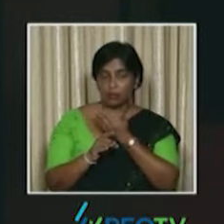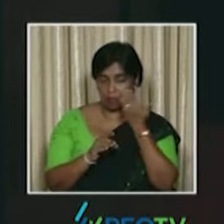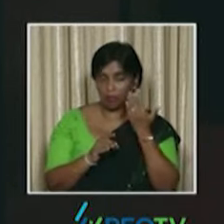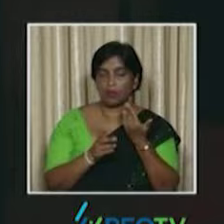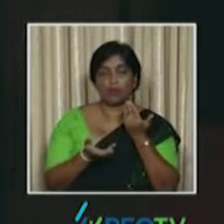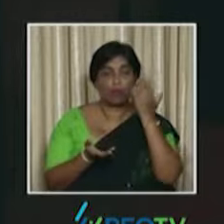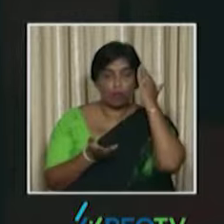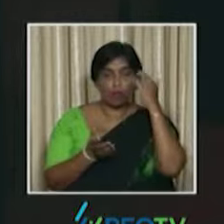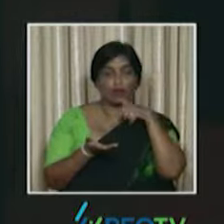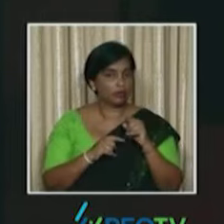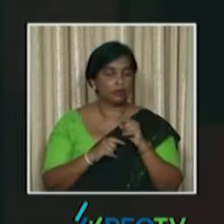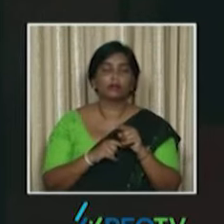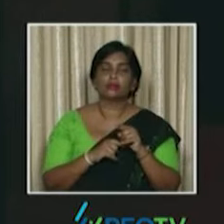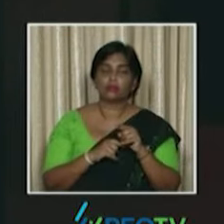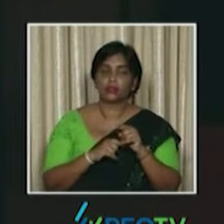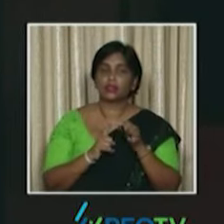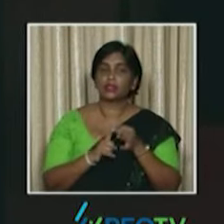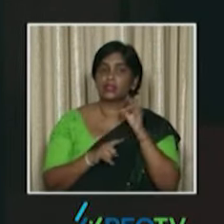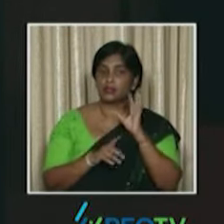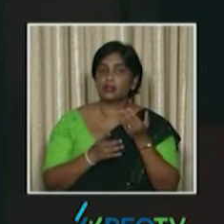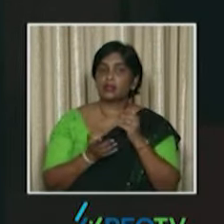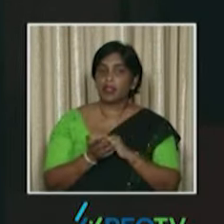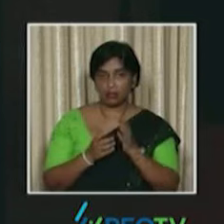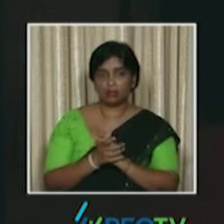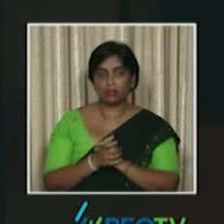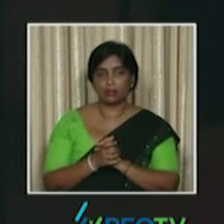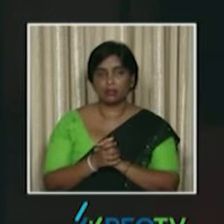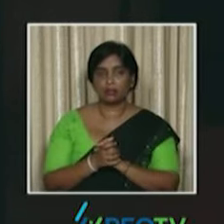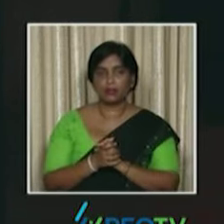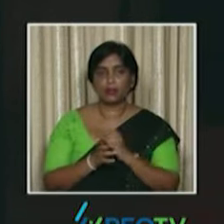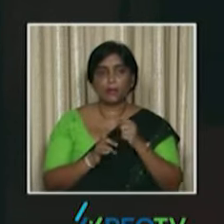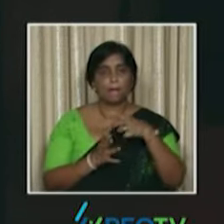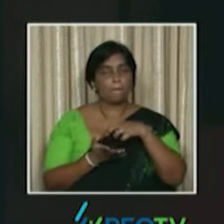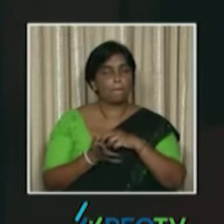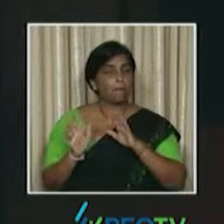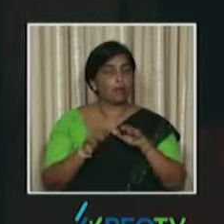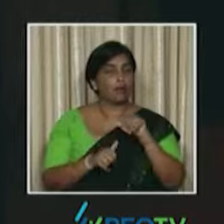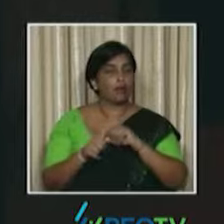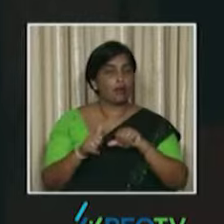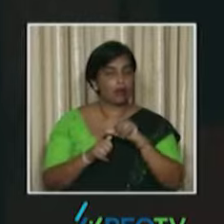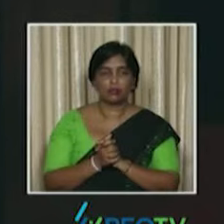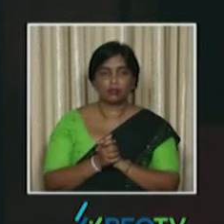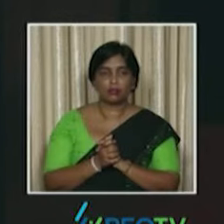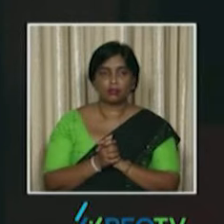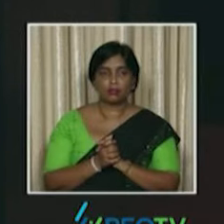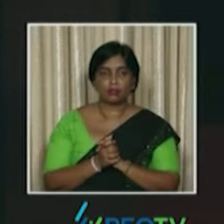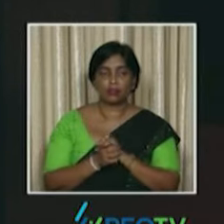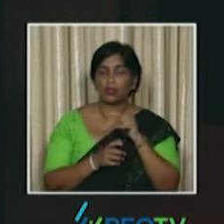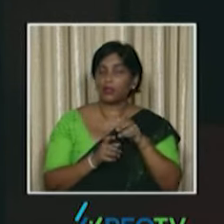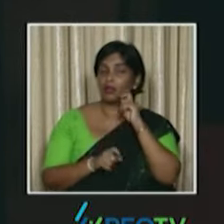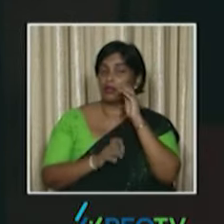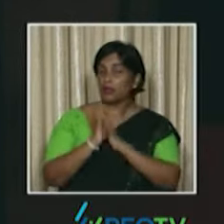මුල්ම අවස්ථාවේදී මේ මැතිවරණය පවත්වන්න ජනාධිපතිතුමා තව මිලියන 600ක් දුන්නා පළාත්පාලන ආයතනවල අඩුපාඩුකම් සම්පූර්ණ කරලා දෙන්න දැන් මේ